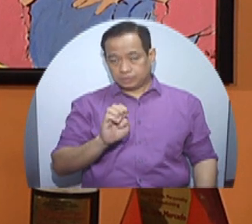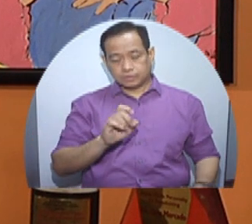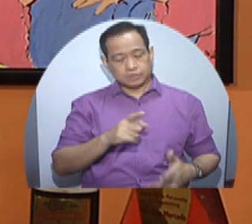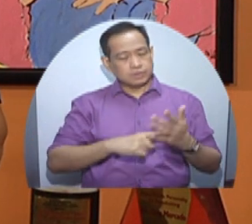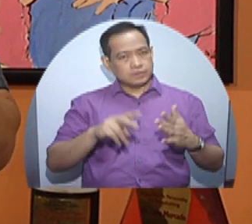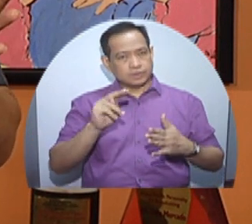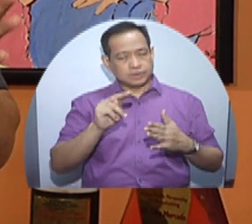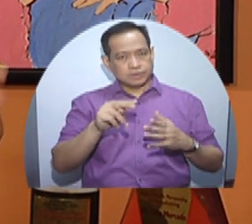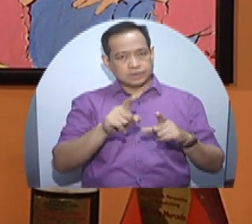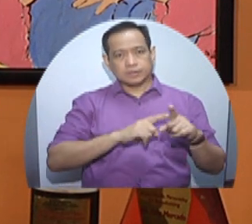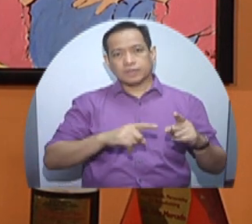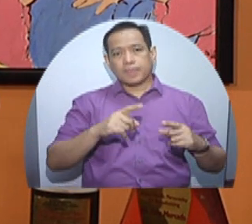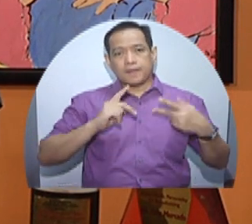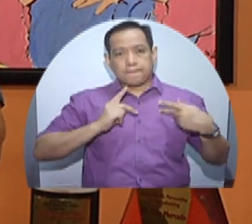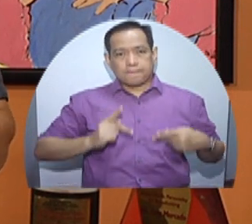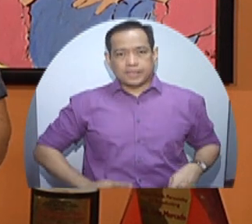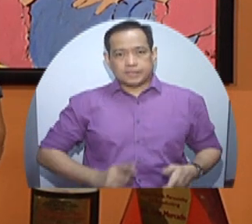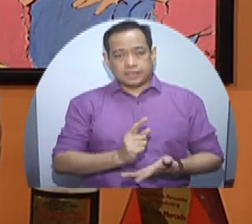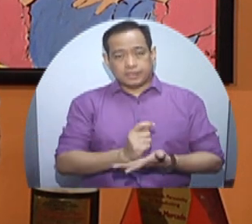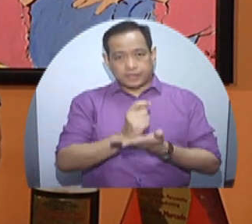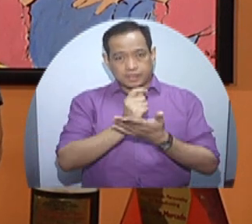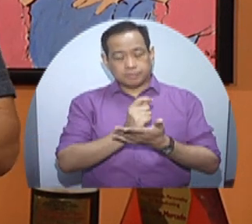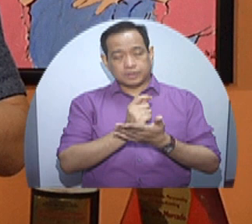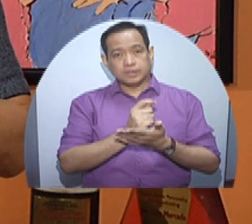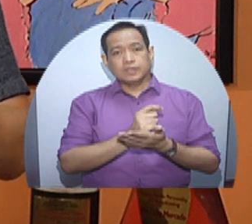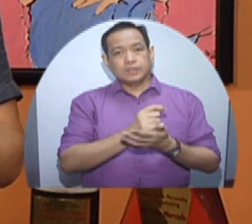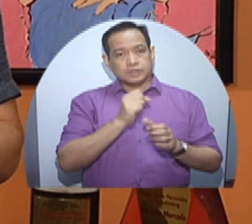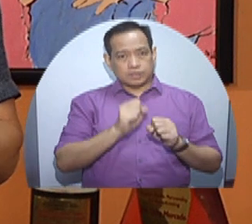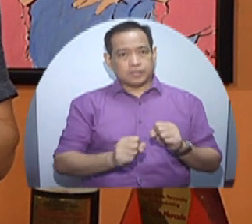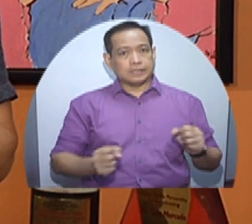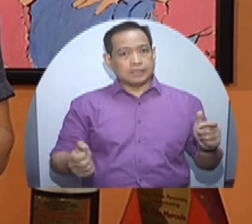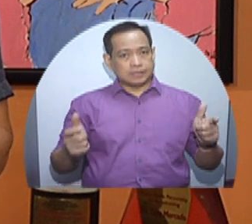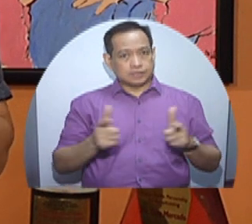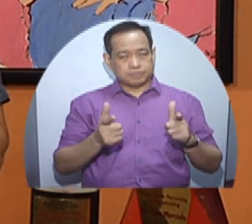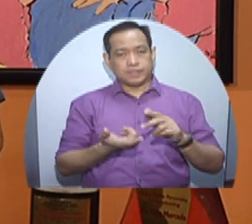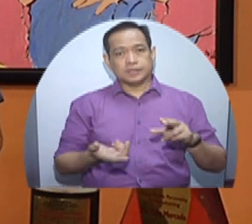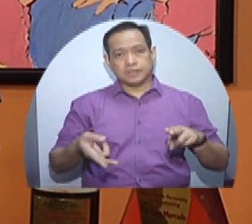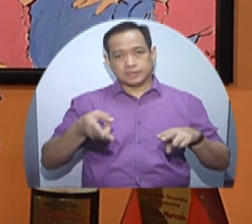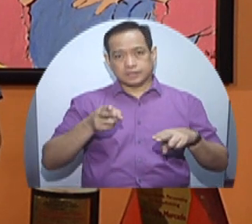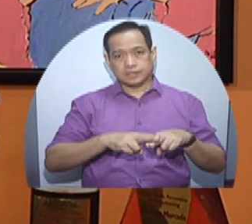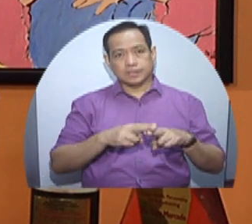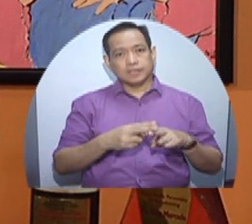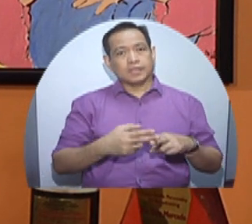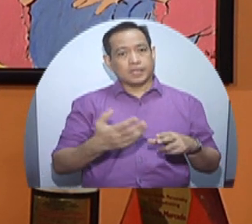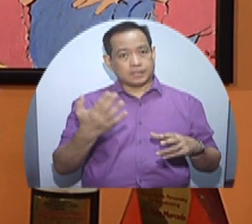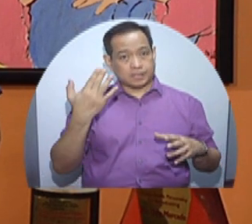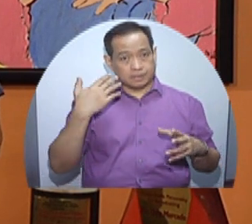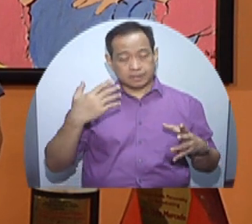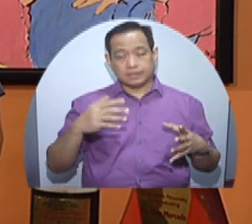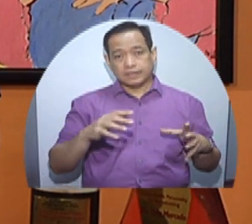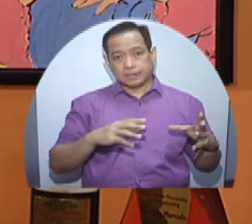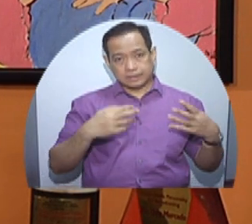mga narsiso na sumailalim sa physical therapy para unti-unting manumbalik ang kanyang dating